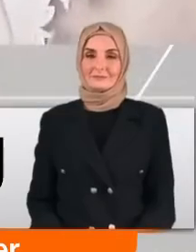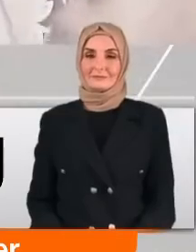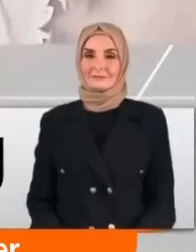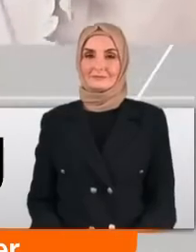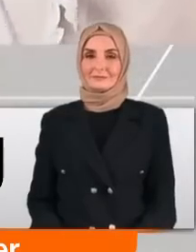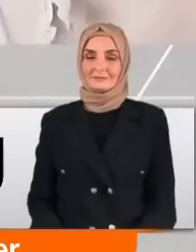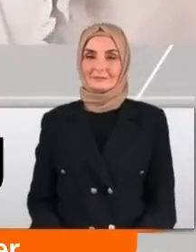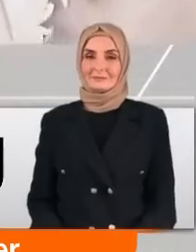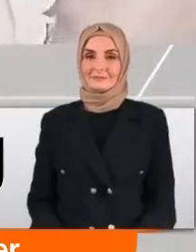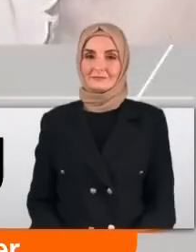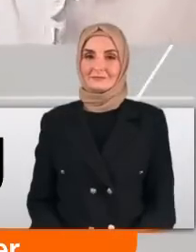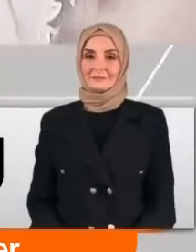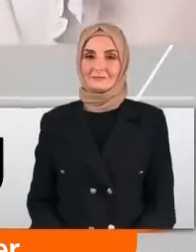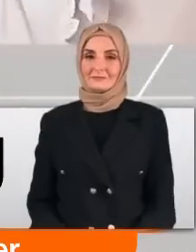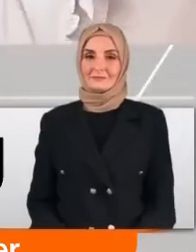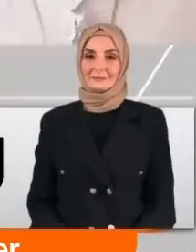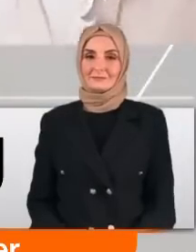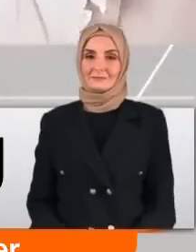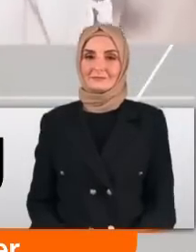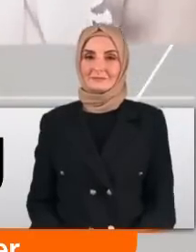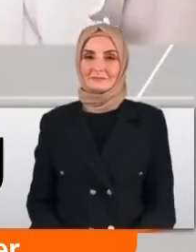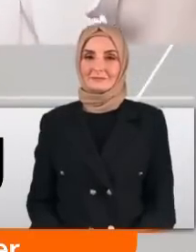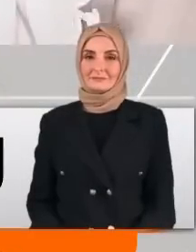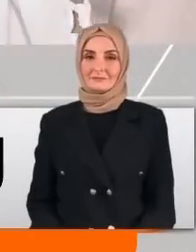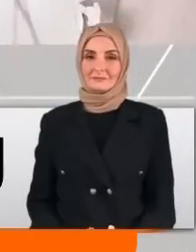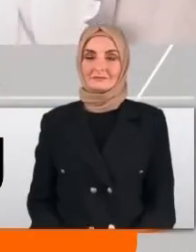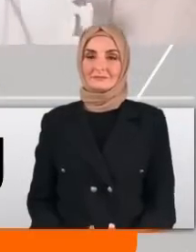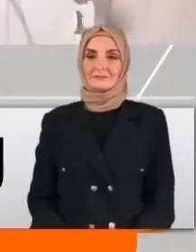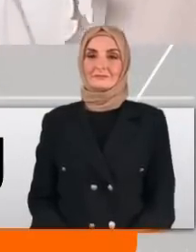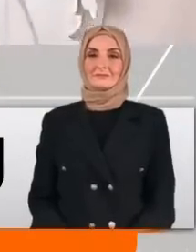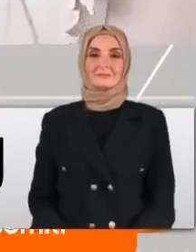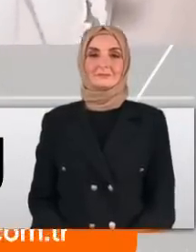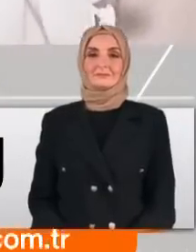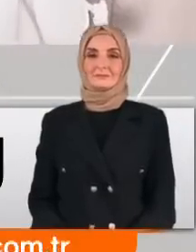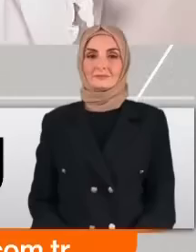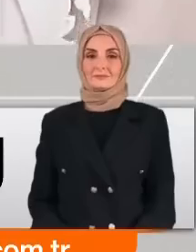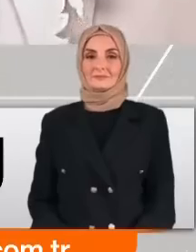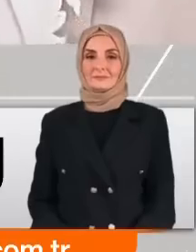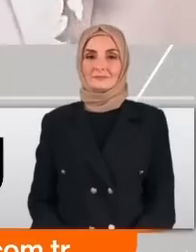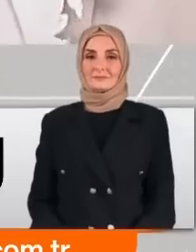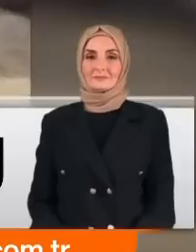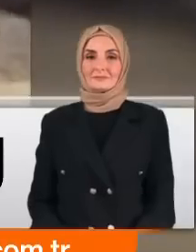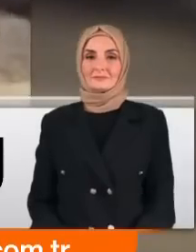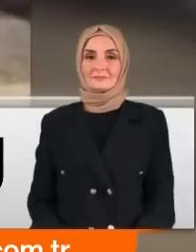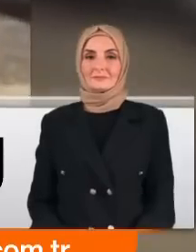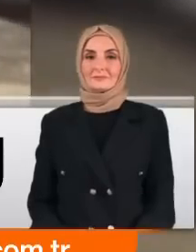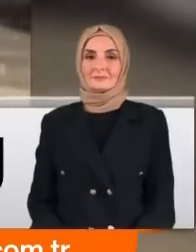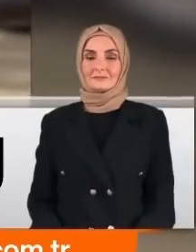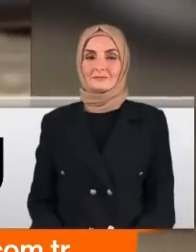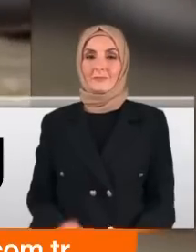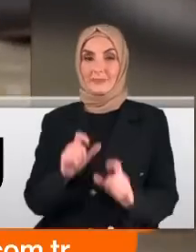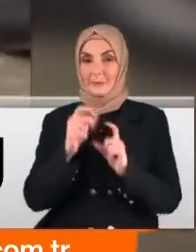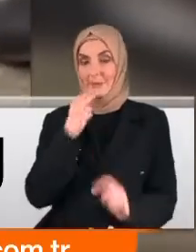Telefonda çıktığı zaman, nerede işte telefonun içine kendimi atacağım. Gel diyorum ben sana kurban olurum. Selim